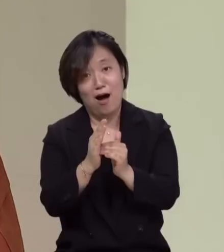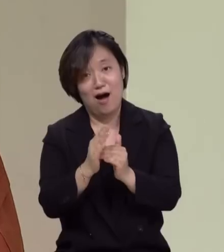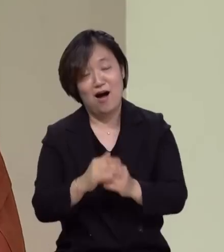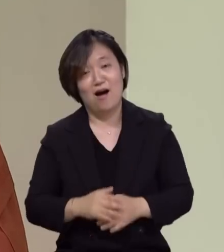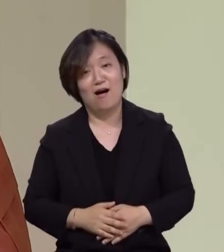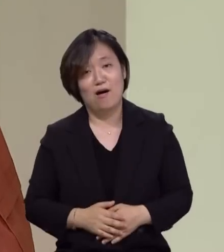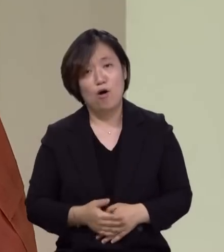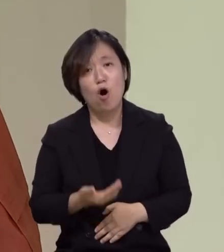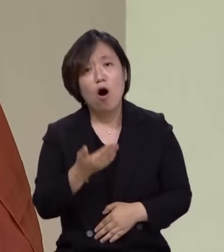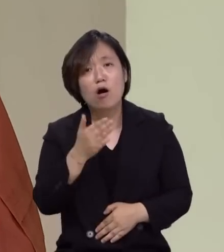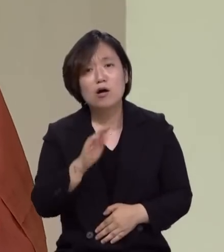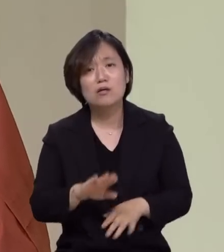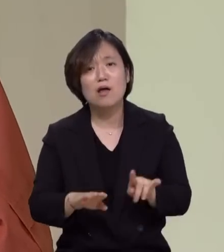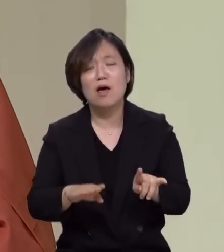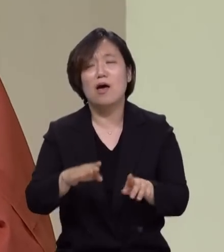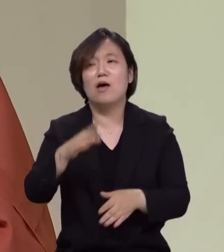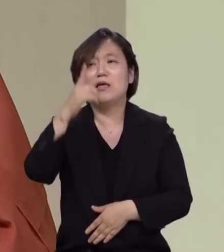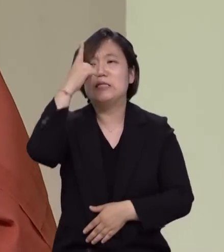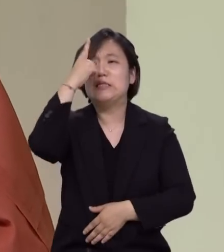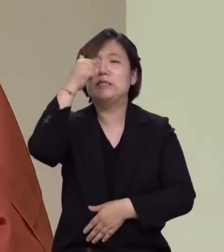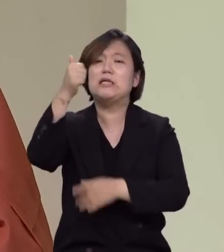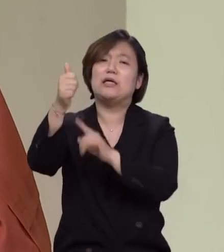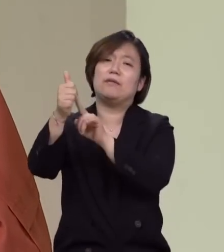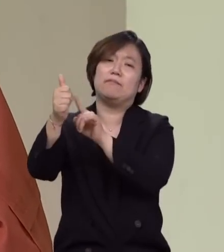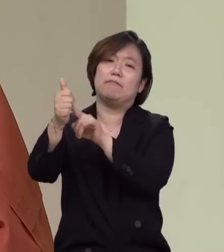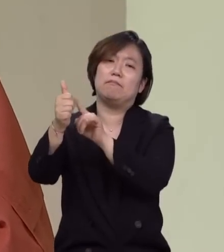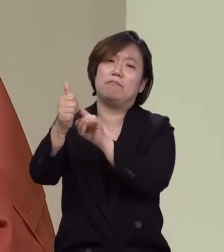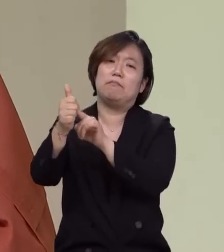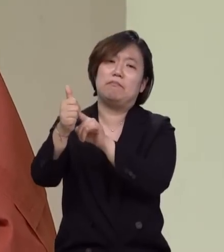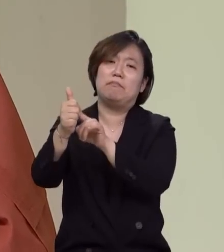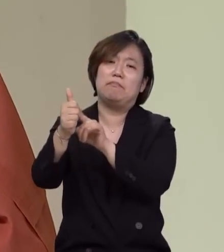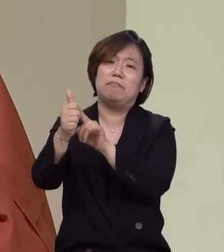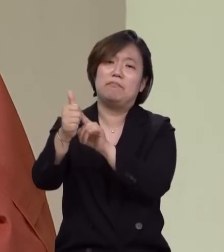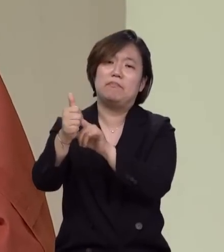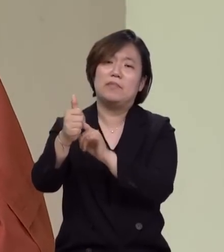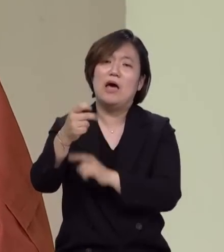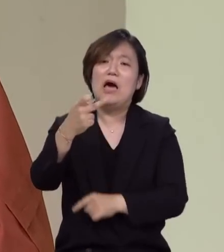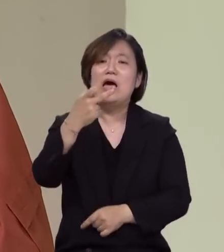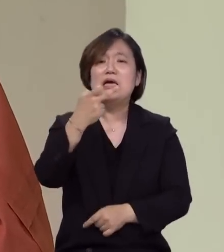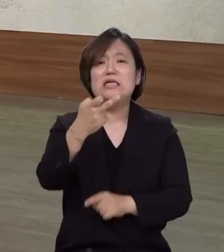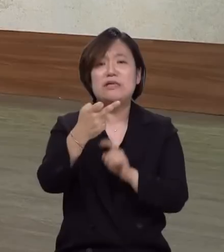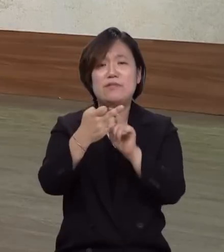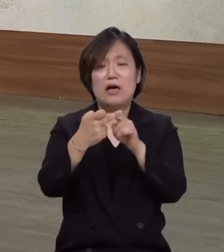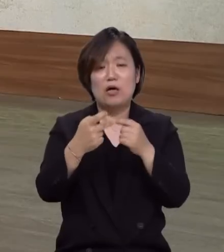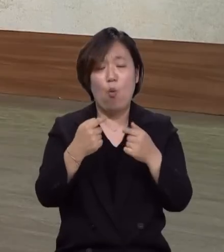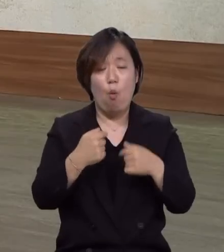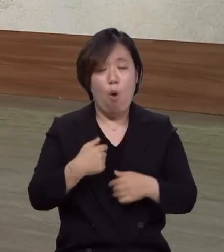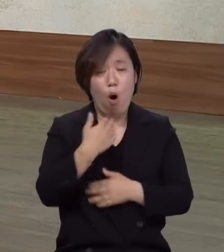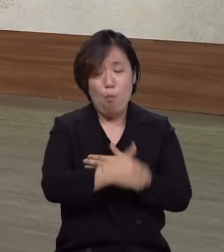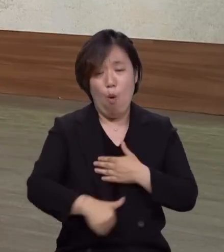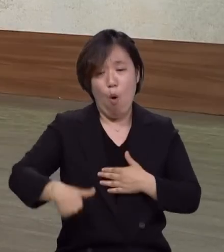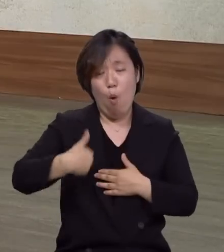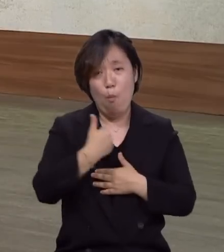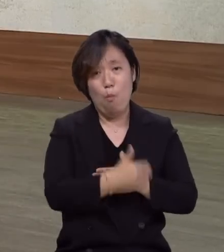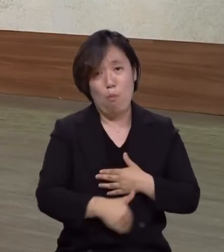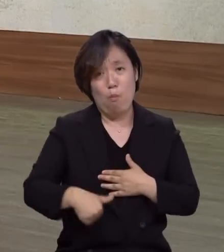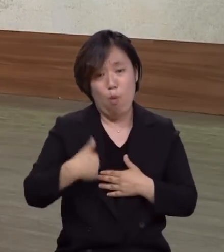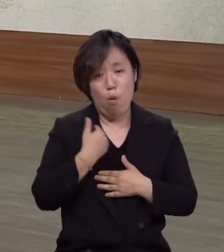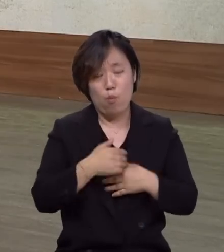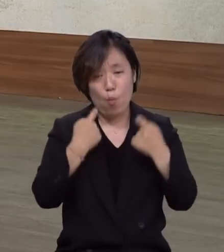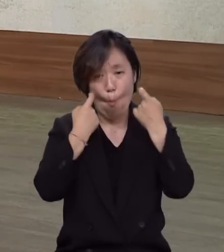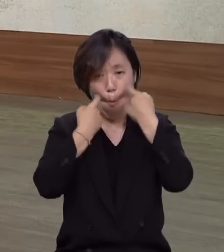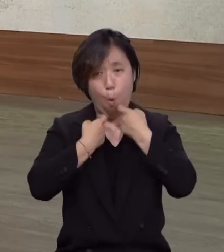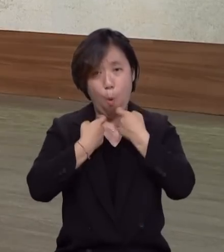스님께서 13키로가 빠지셨대 13kg가 몸무게가 13kg가 뚝